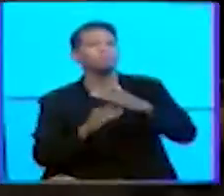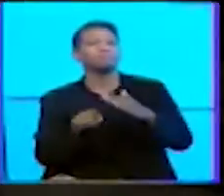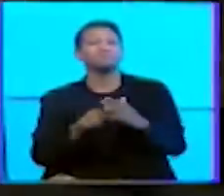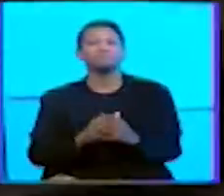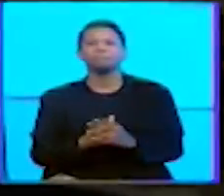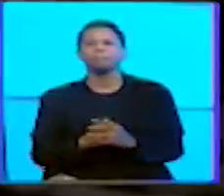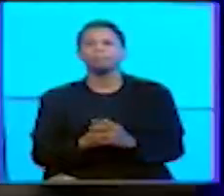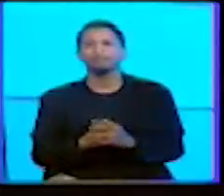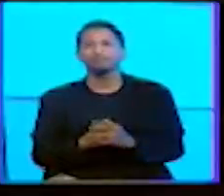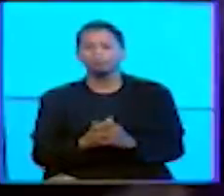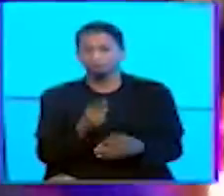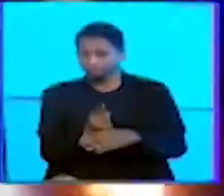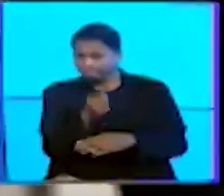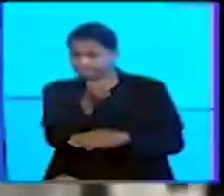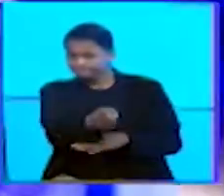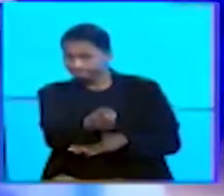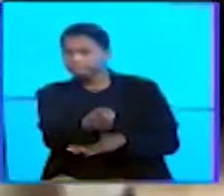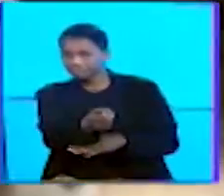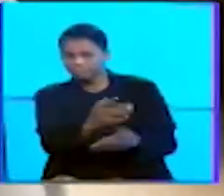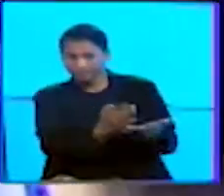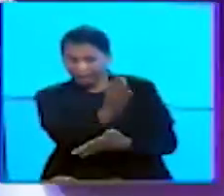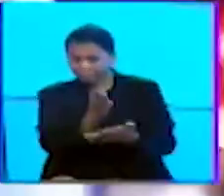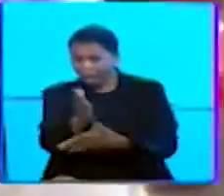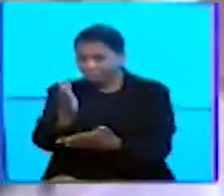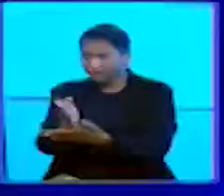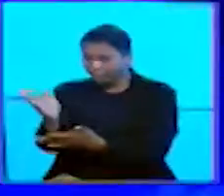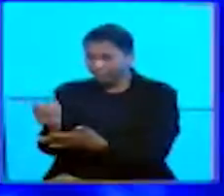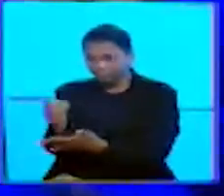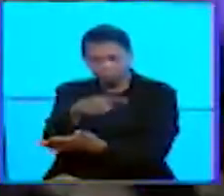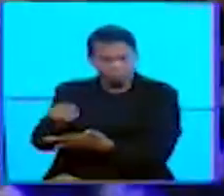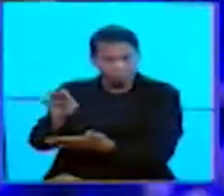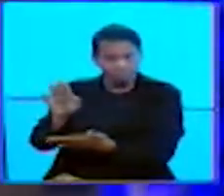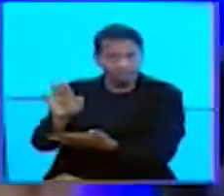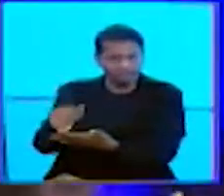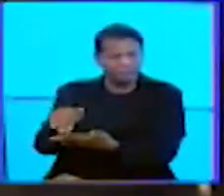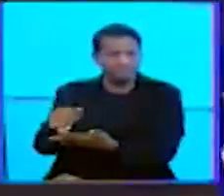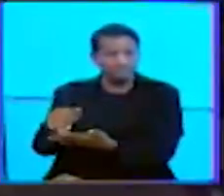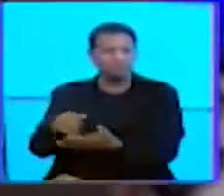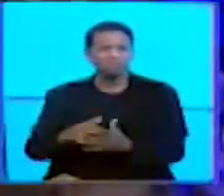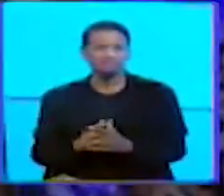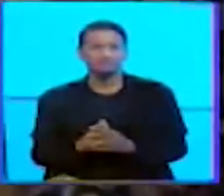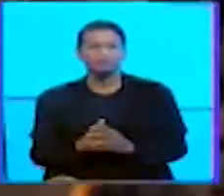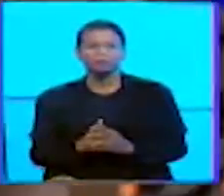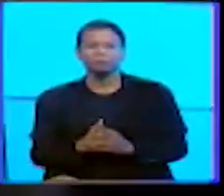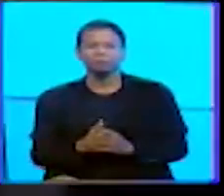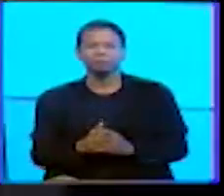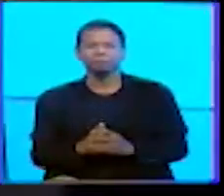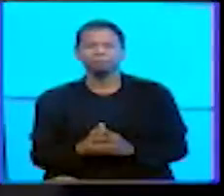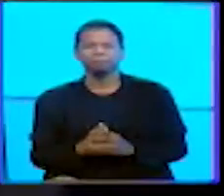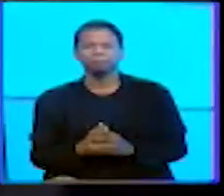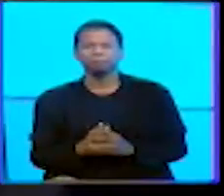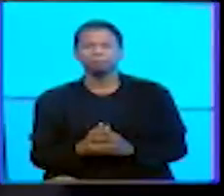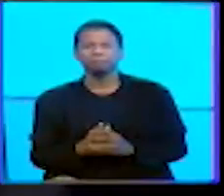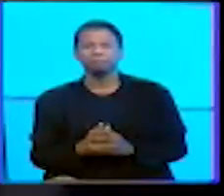mengancam akan menindak tegas para pelaku usaha lainnya yang nekat melakukan pelanggaran dengan membuka usahanya secara sembunyi-sembunyi melewati batas